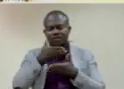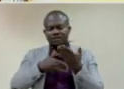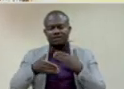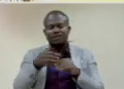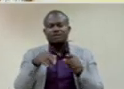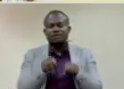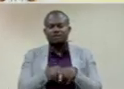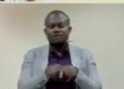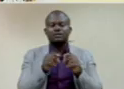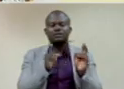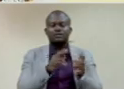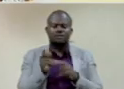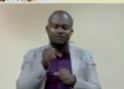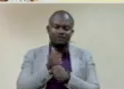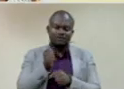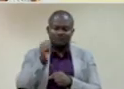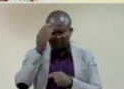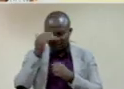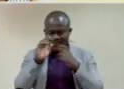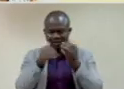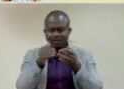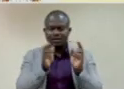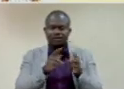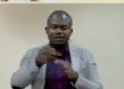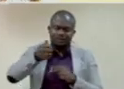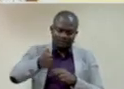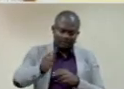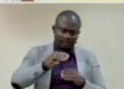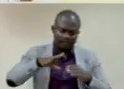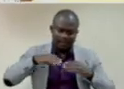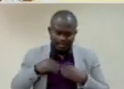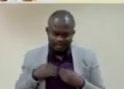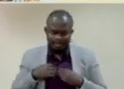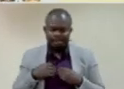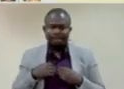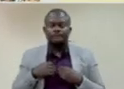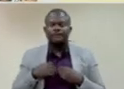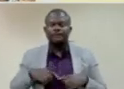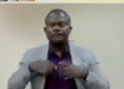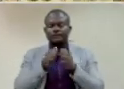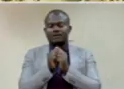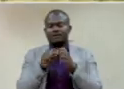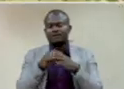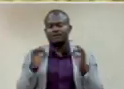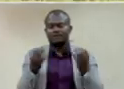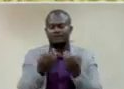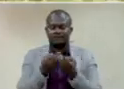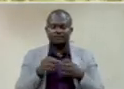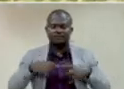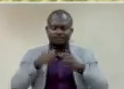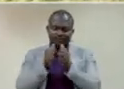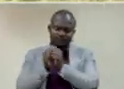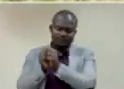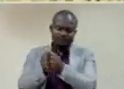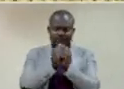nk'uko bari basanzwe babikora, kuko bo n'ubundi bemerewe kuba hamwe mu muryango. Ni ukuba hamwe